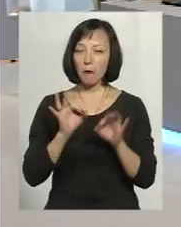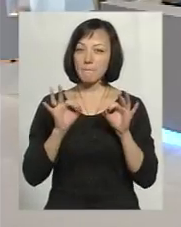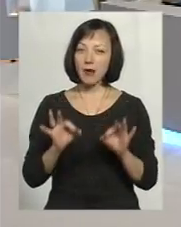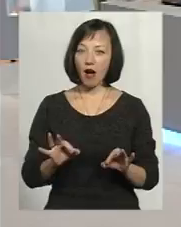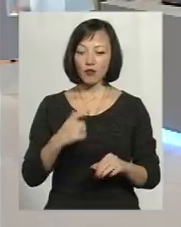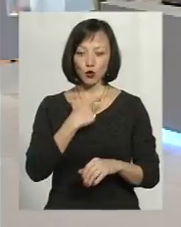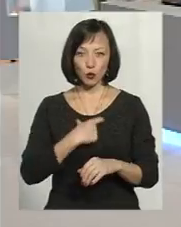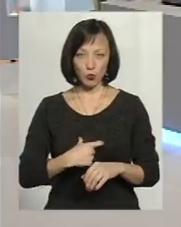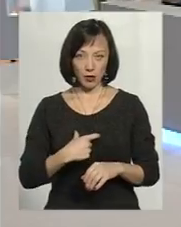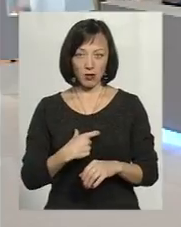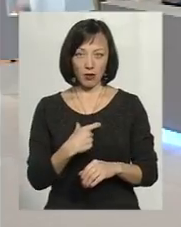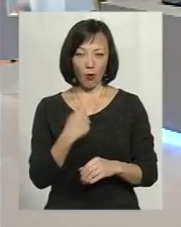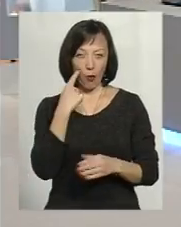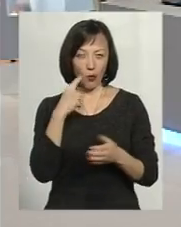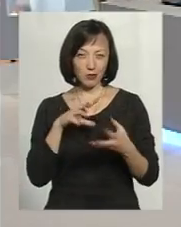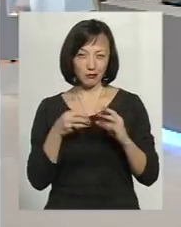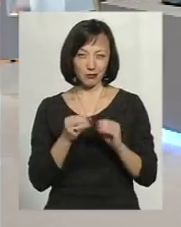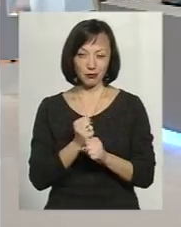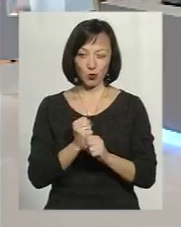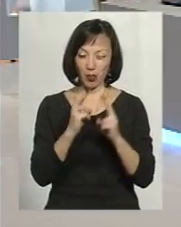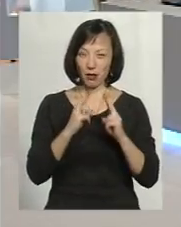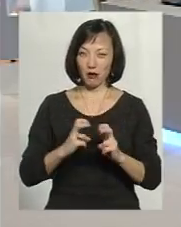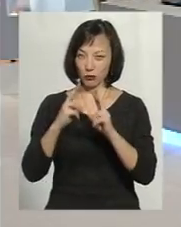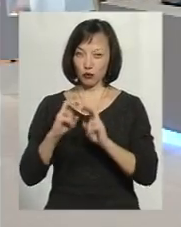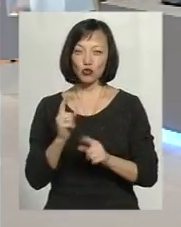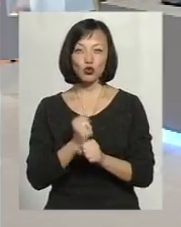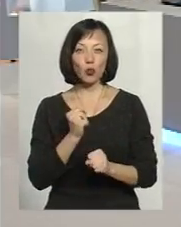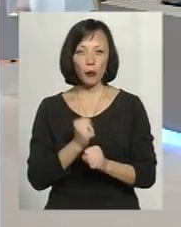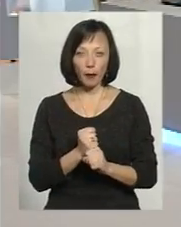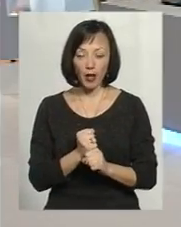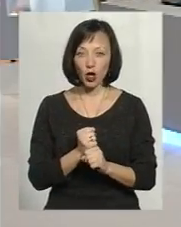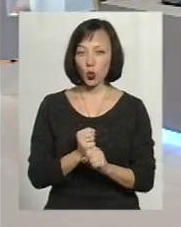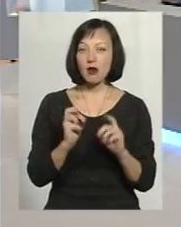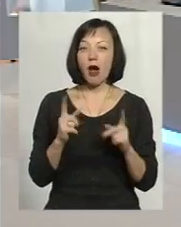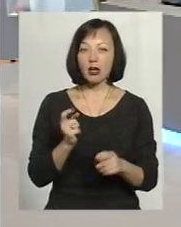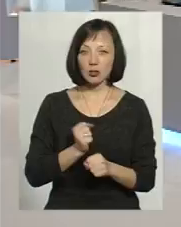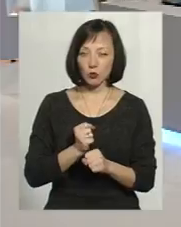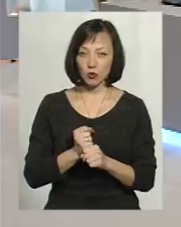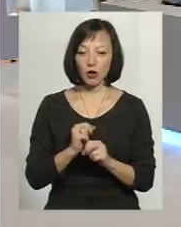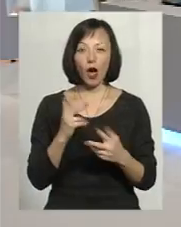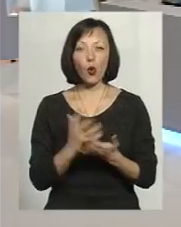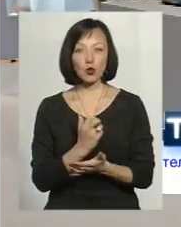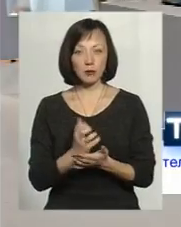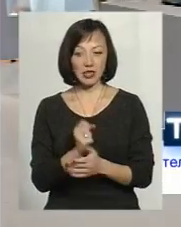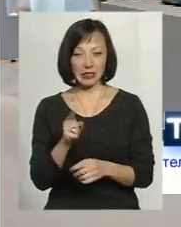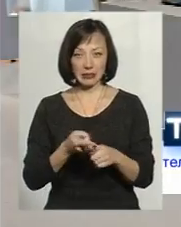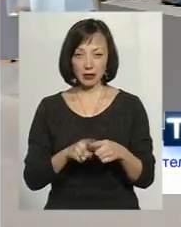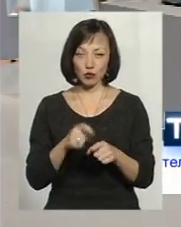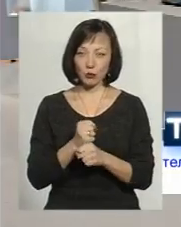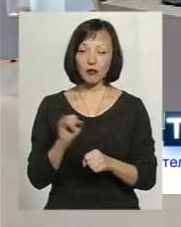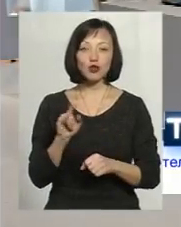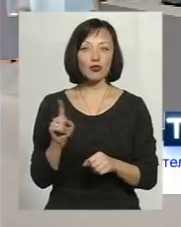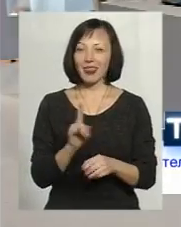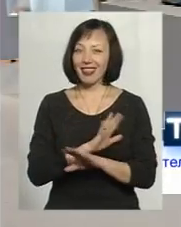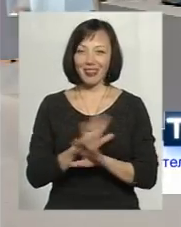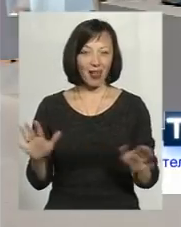і собі оцінку ставити для того, щоб проаналізувати, що ти зробив, як ти зробив, наскільки успішно ти це зробив, і що ти